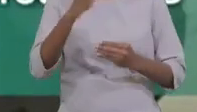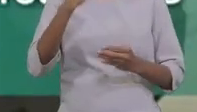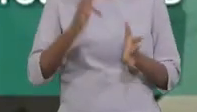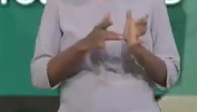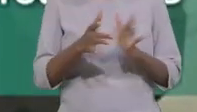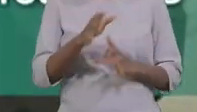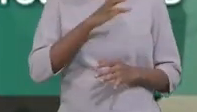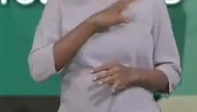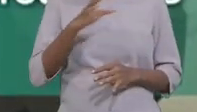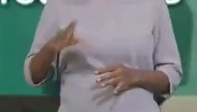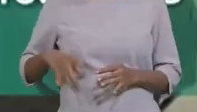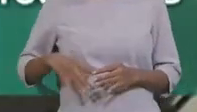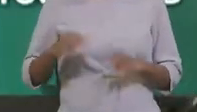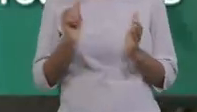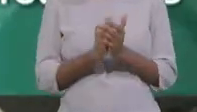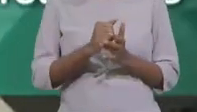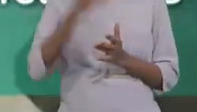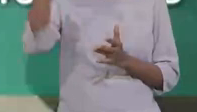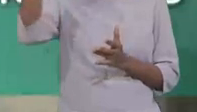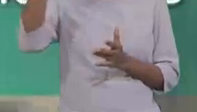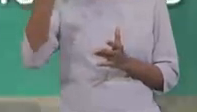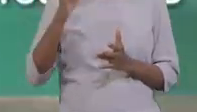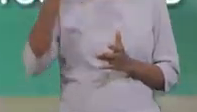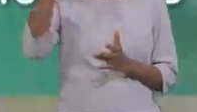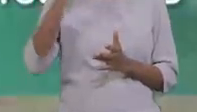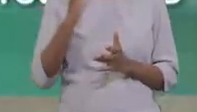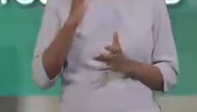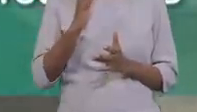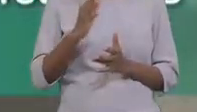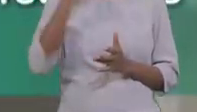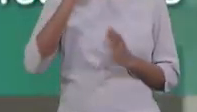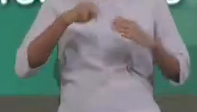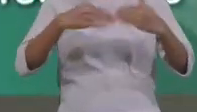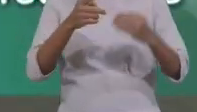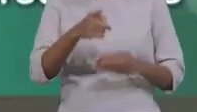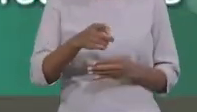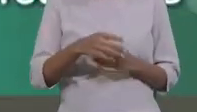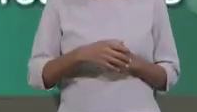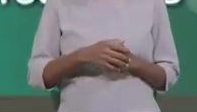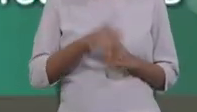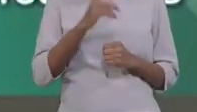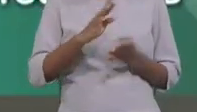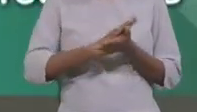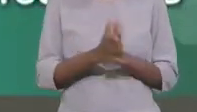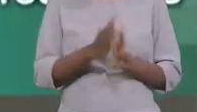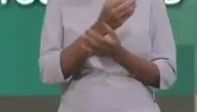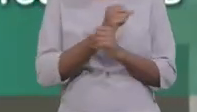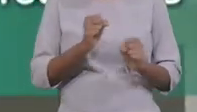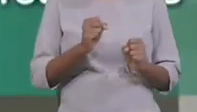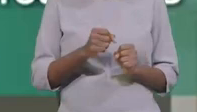pour la grâce de Dieu qui vous a été accordée. Cette grâce de Dieu, il a donné, tu as été